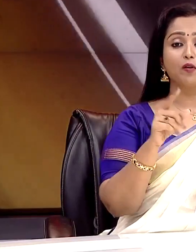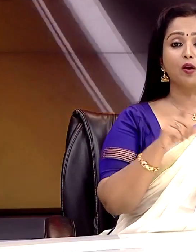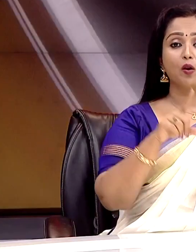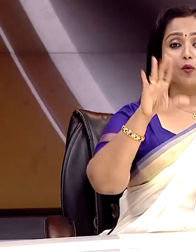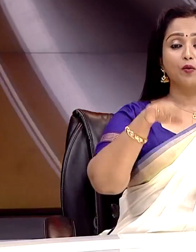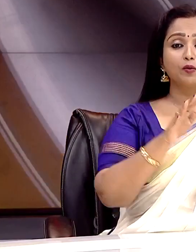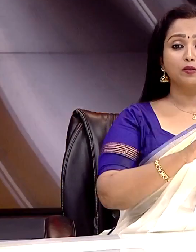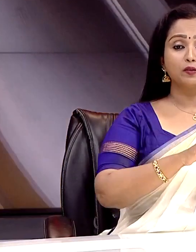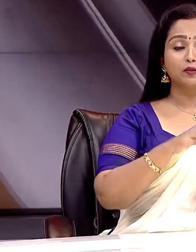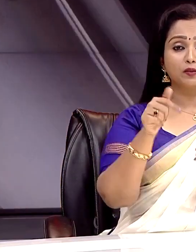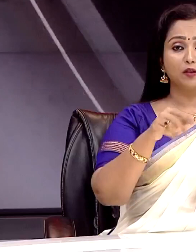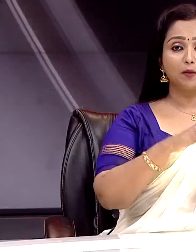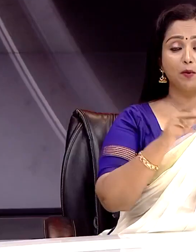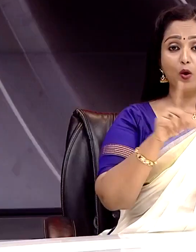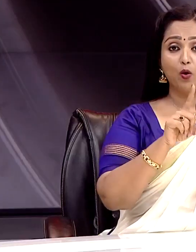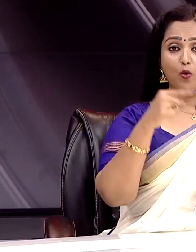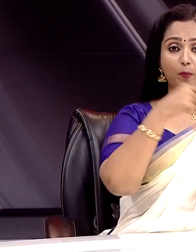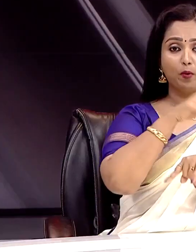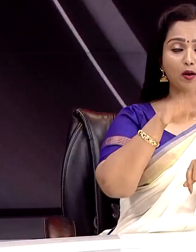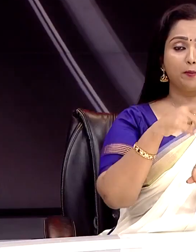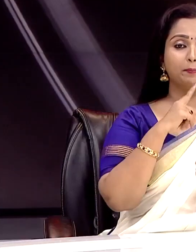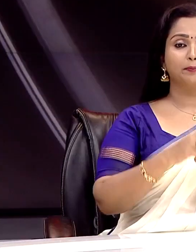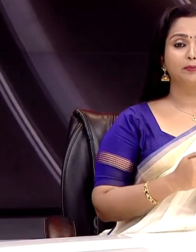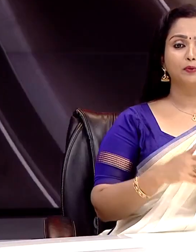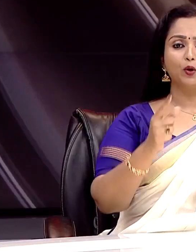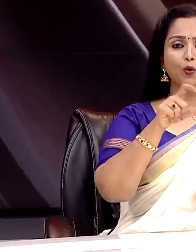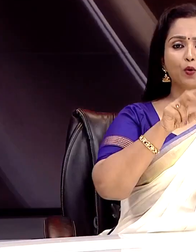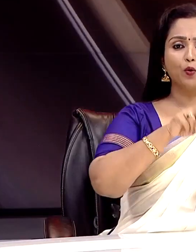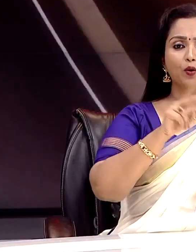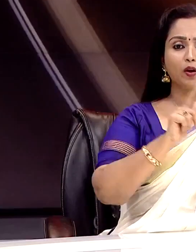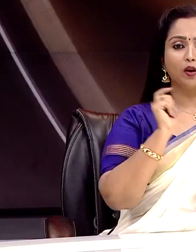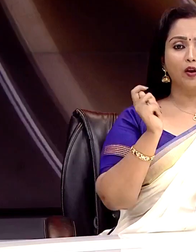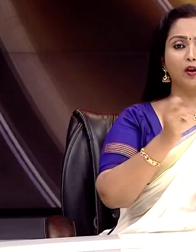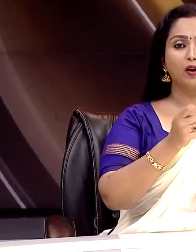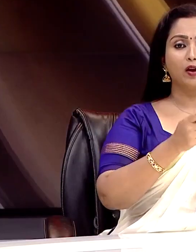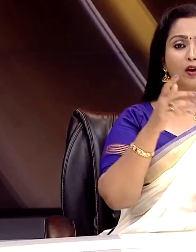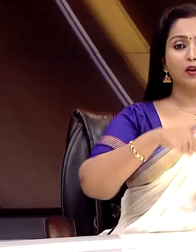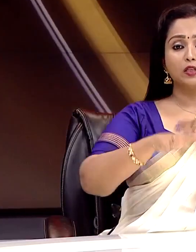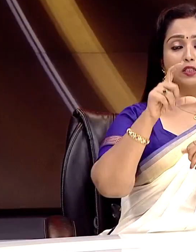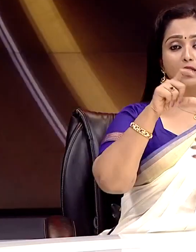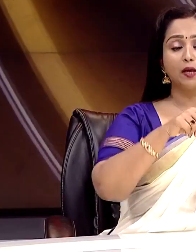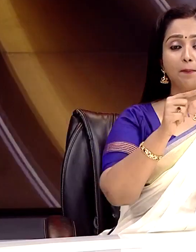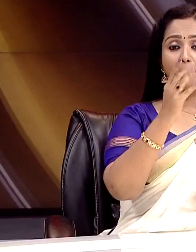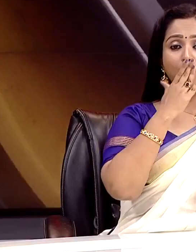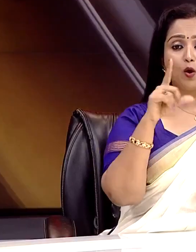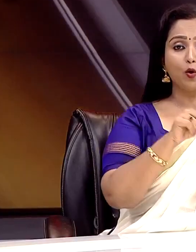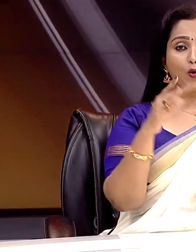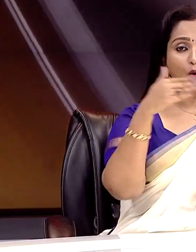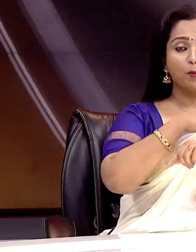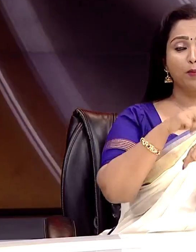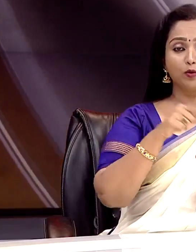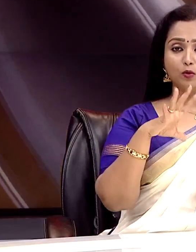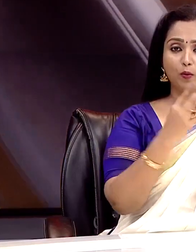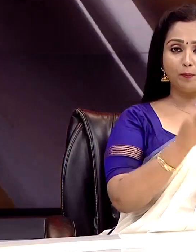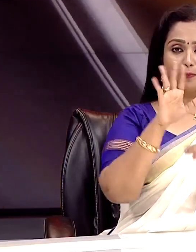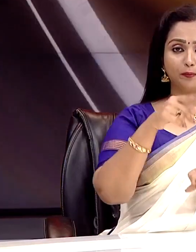ചട്ടം ഭേദഗതിയെ എതിർത്തതെന്നും സി വി വർഗീസ് പറഞ്ഞു. യു ഡി എഫ് ഭരിക്കുന്ന ചിന്നക്കനാൽ പഞ്ചായത്ത് നിയമം ലംഘിക്കാൻ കുഴൽനാടന് കൂട്ടുനിന്നുവെന്നും സി വി